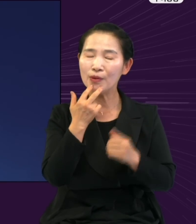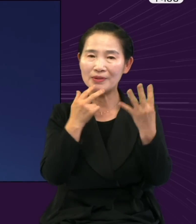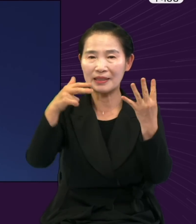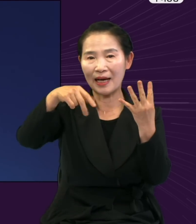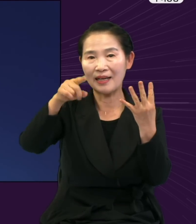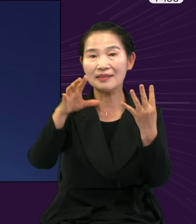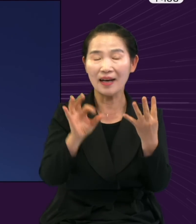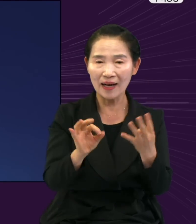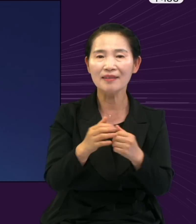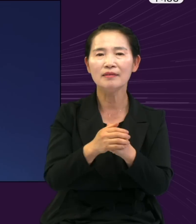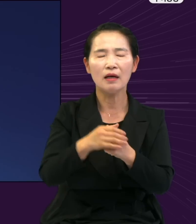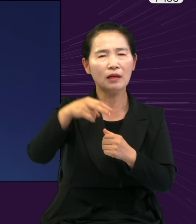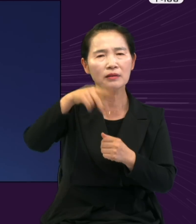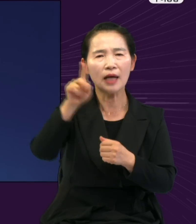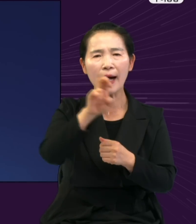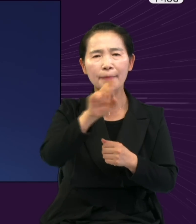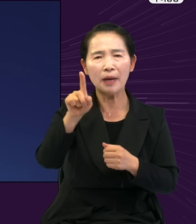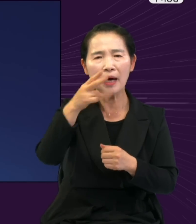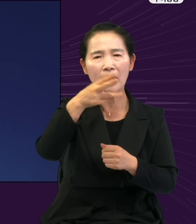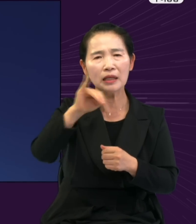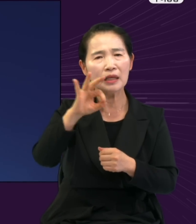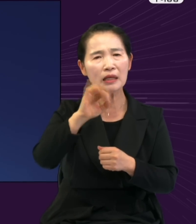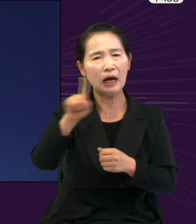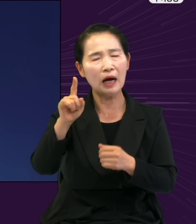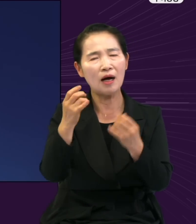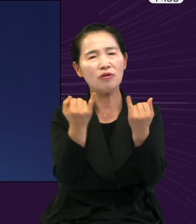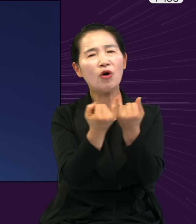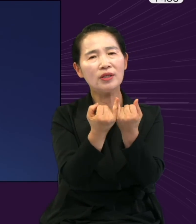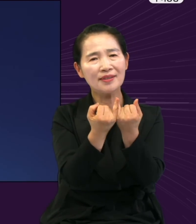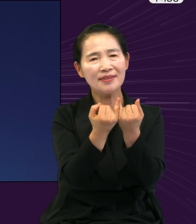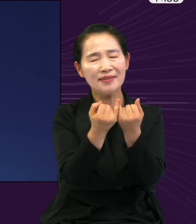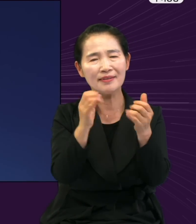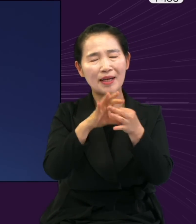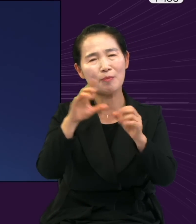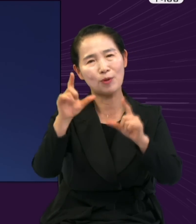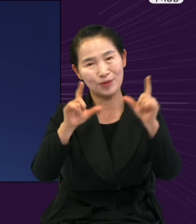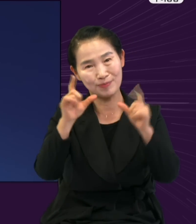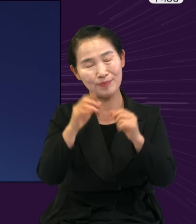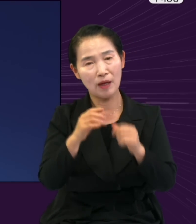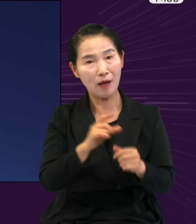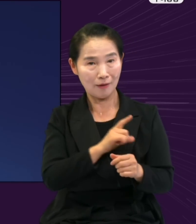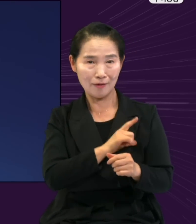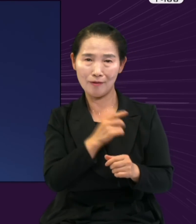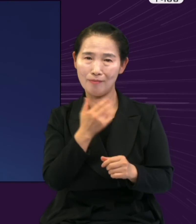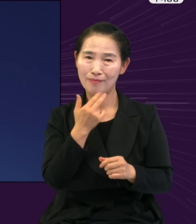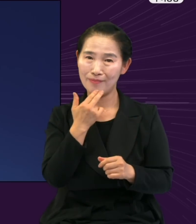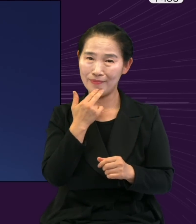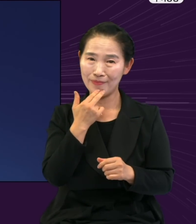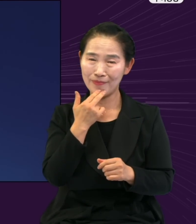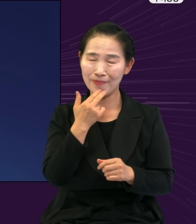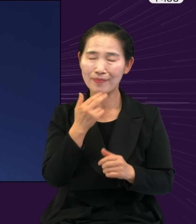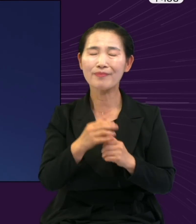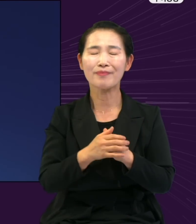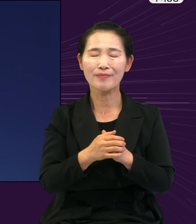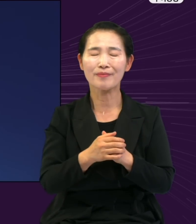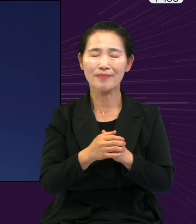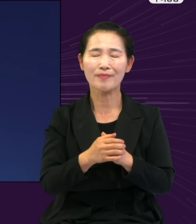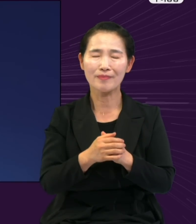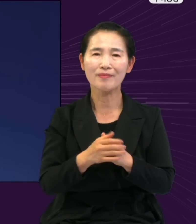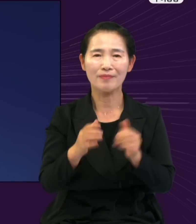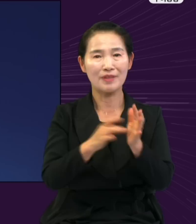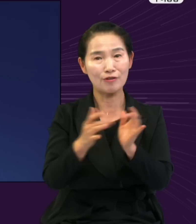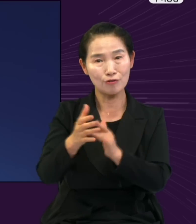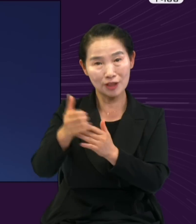사마리아 여인의 모습을 보여주셨습니다. 그녀는 이름도 없고 예수님이 말씀하신 것처럼